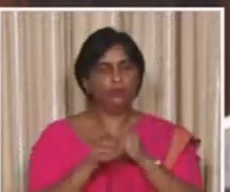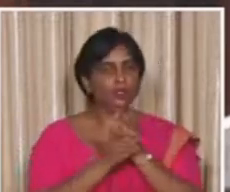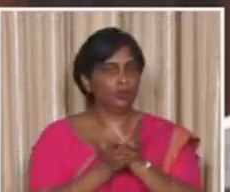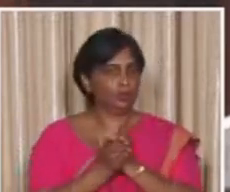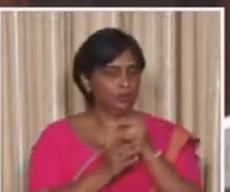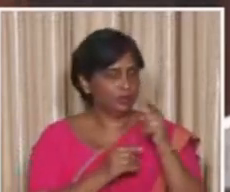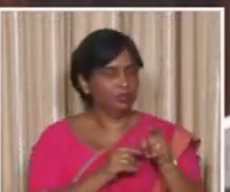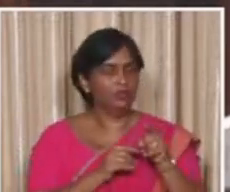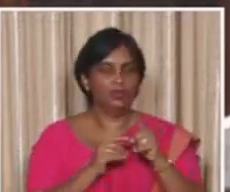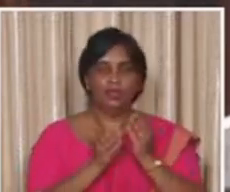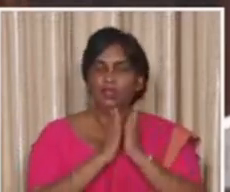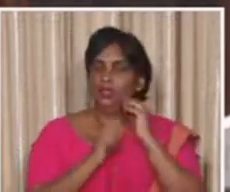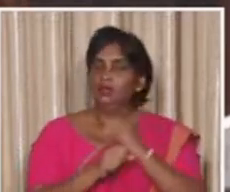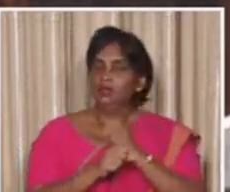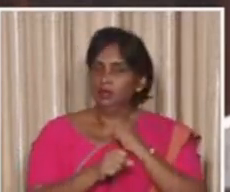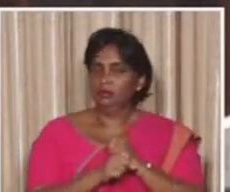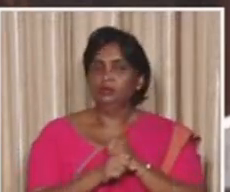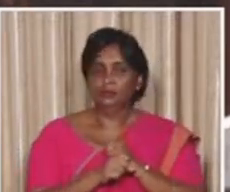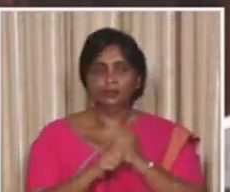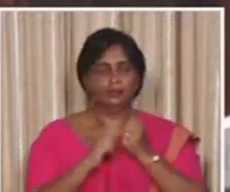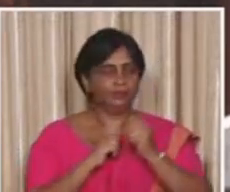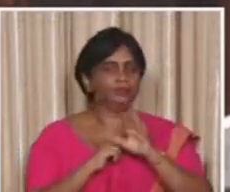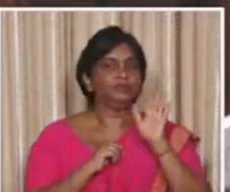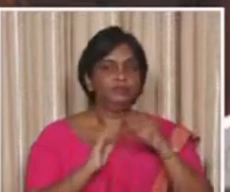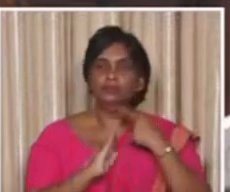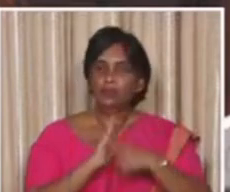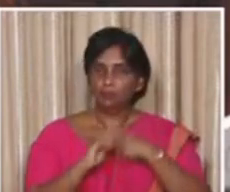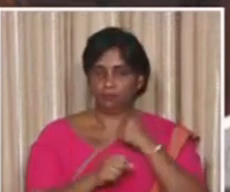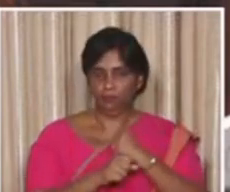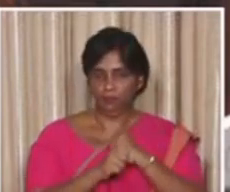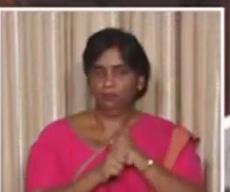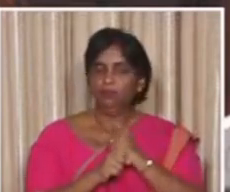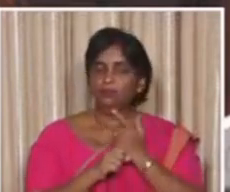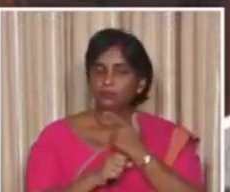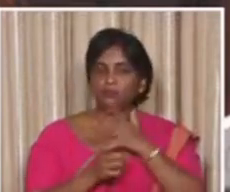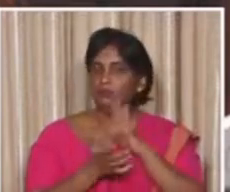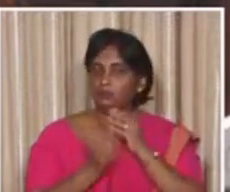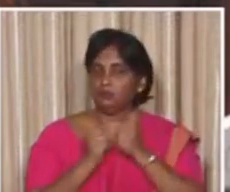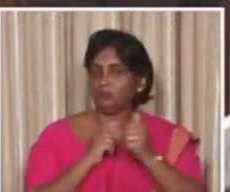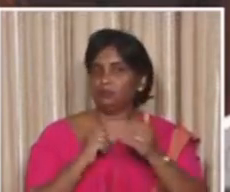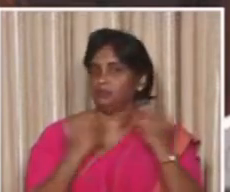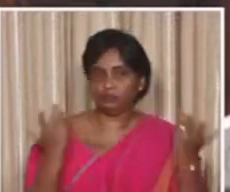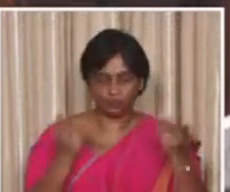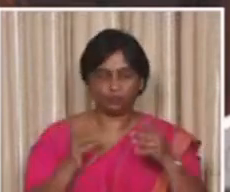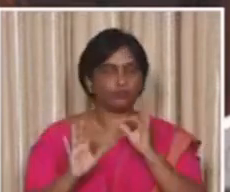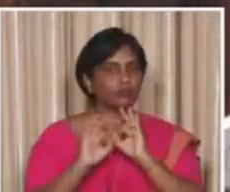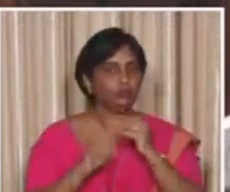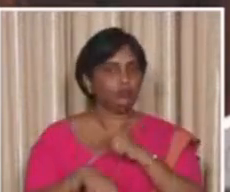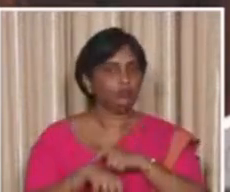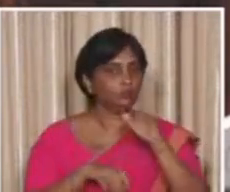இந்திய அரசாங்கத்துடைய அனுசரணையால் நடந்தது. ஆனால் இலங்கை அரசாங்கத்துடைய காசில் அது செய்யப்படவில்லை. ஆனால் நல்லாட்சி கால பகுதியிலே